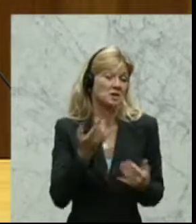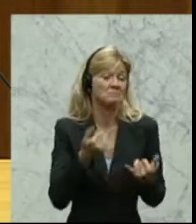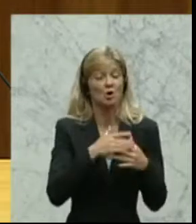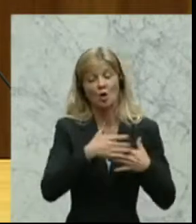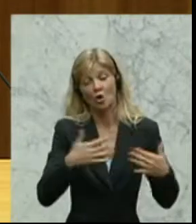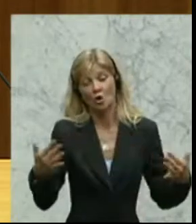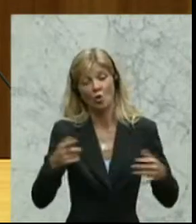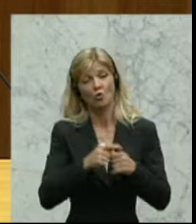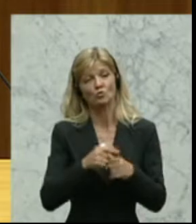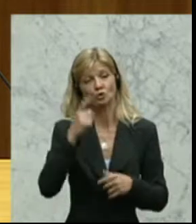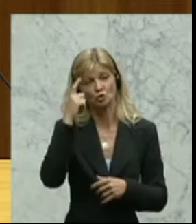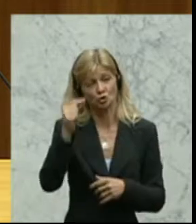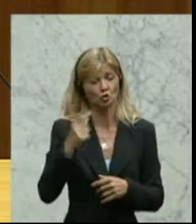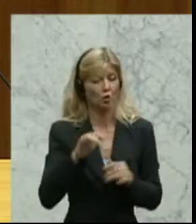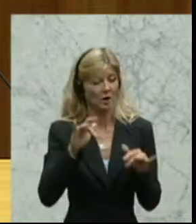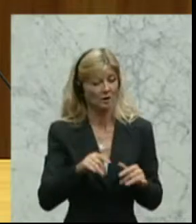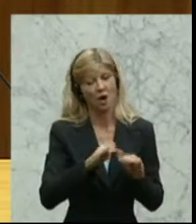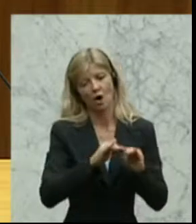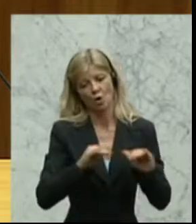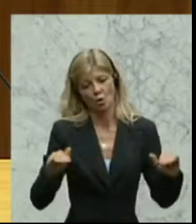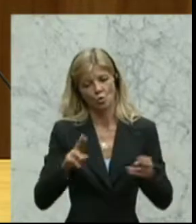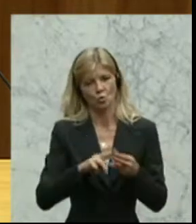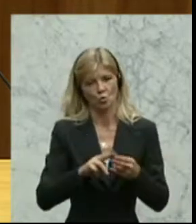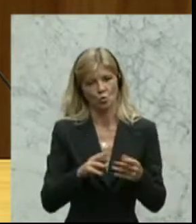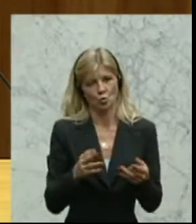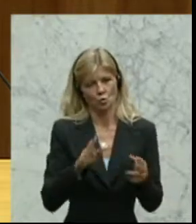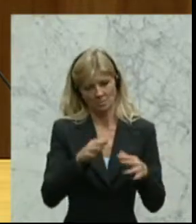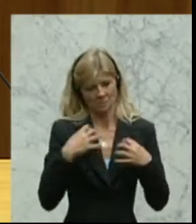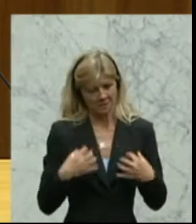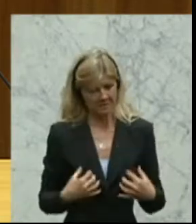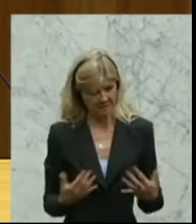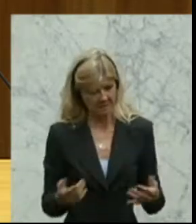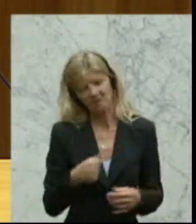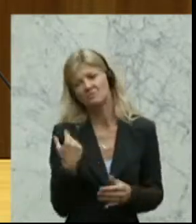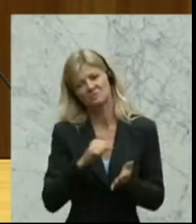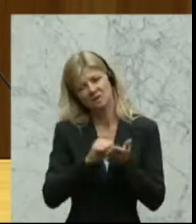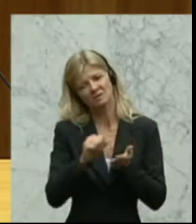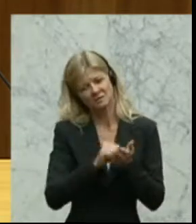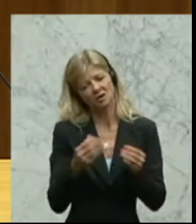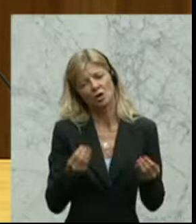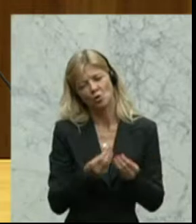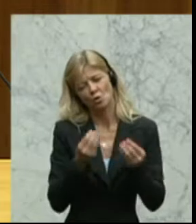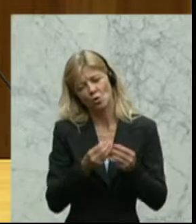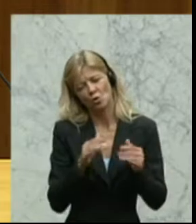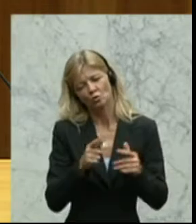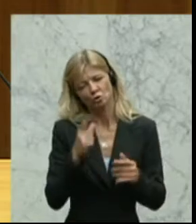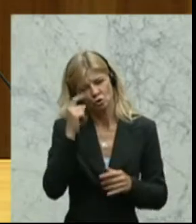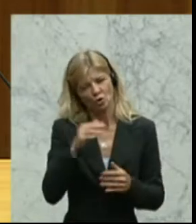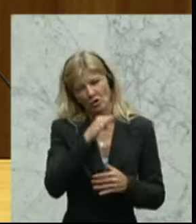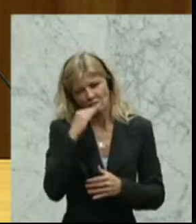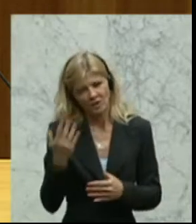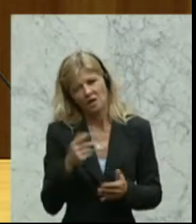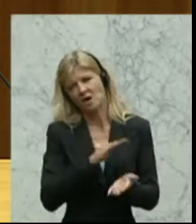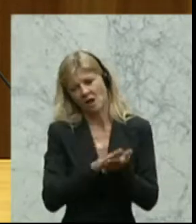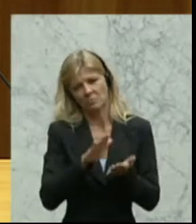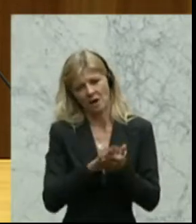wir zahlen über die Einheitswerte Grundsteuer und jede Menge Abgaben. In meinem Bezirk sind es ungefähr 3.000 bis 4.000 Euro